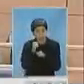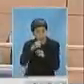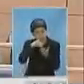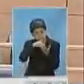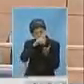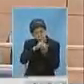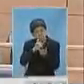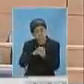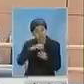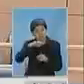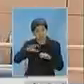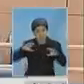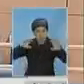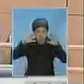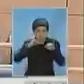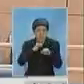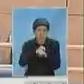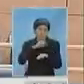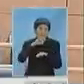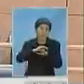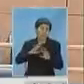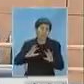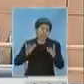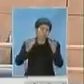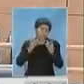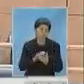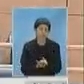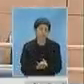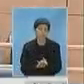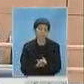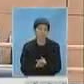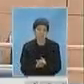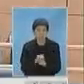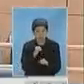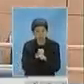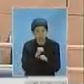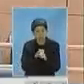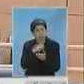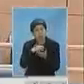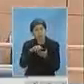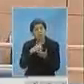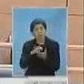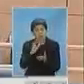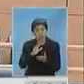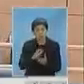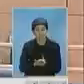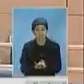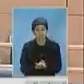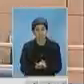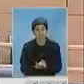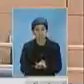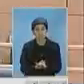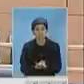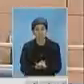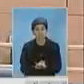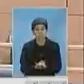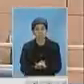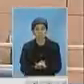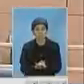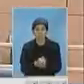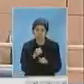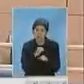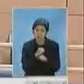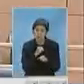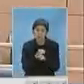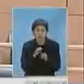ไล่มีการยึดทำเนียบรัฐบาลสุดท้ายพ้นจากตำแหน่งคดีความก็อย่าเล่าให้เจ็บปวดเลยครับทำ